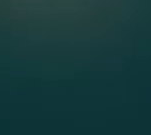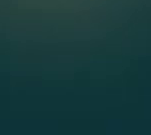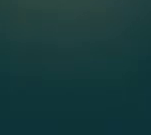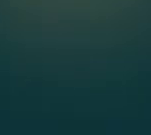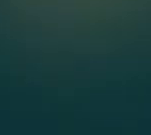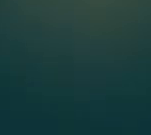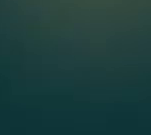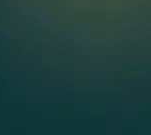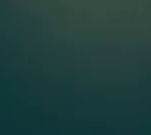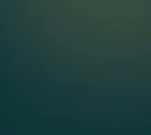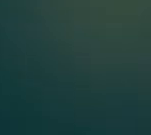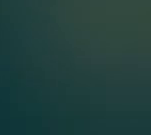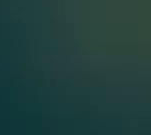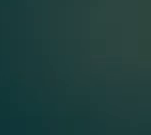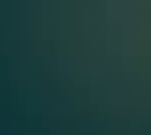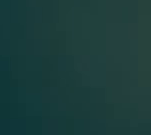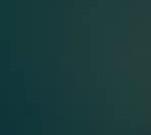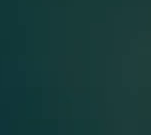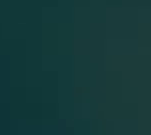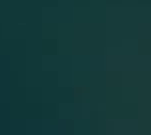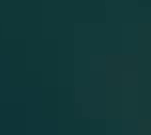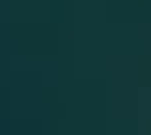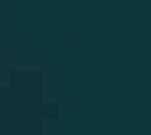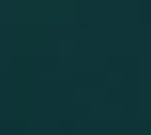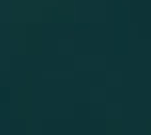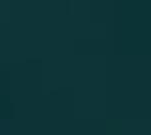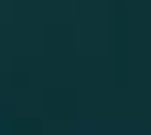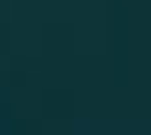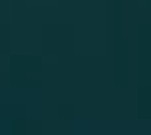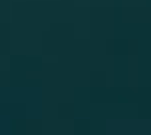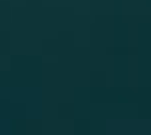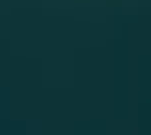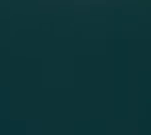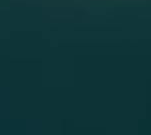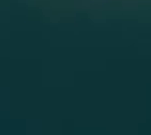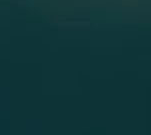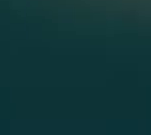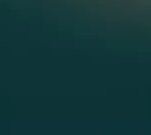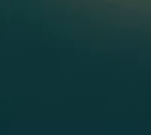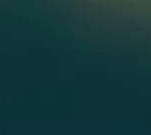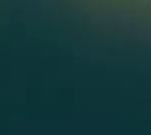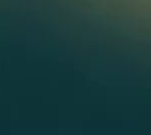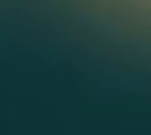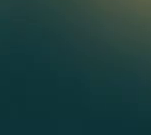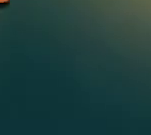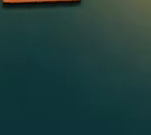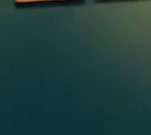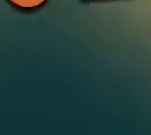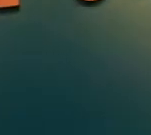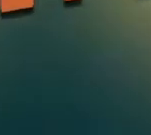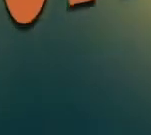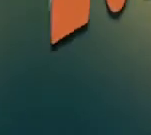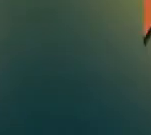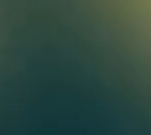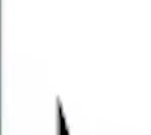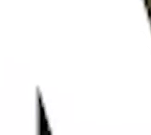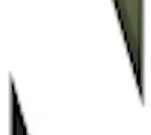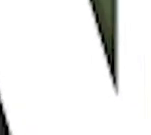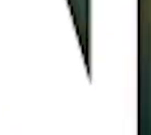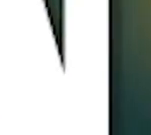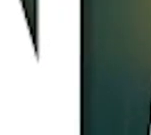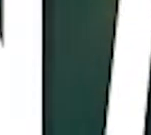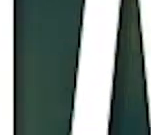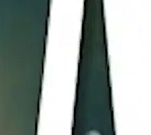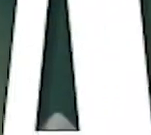From the Christian Bible Baptist Church studio, your favorite noontime show, The Baptist Lunch, hosted